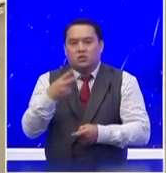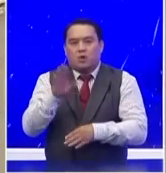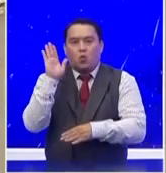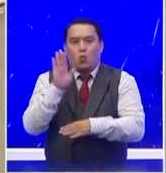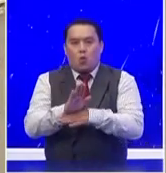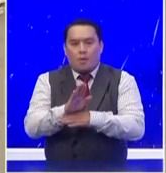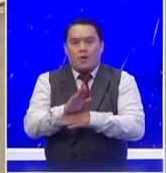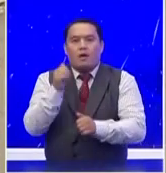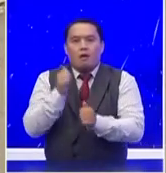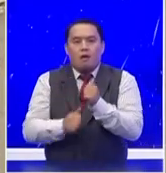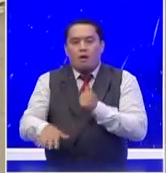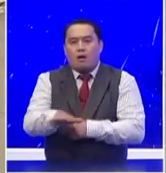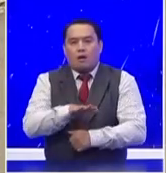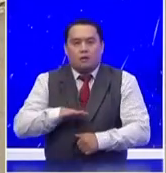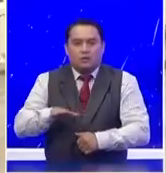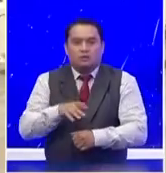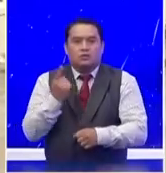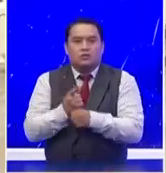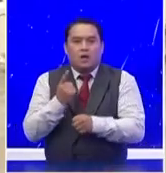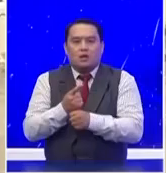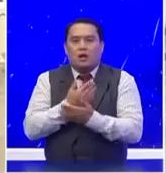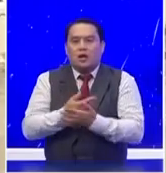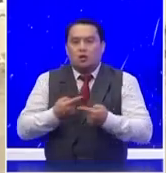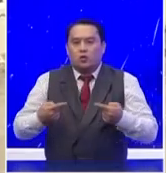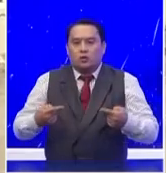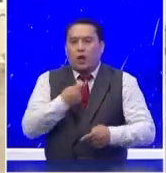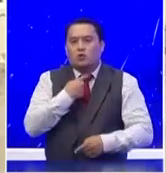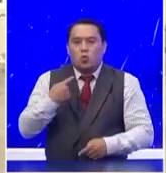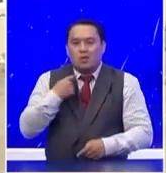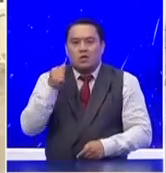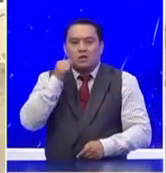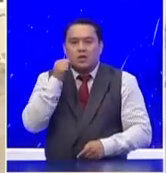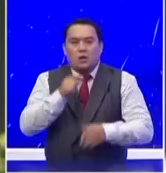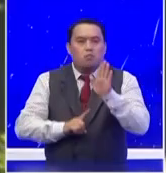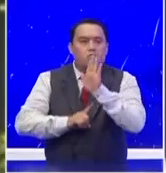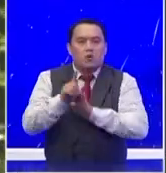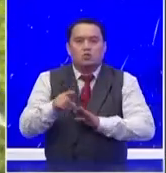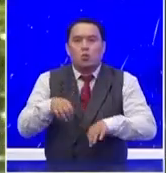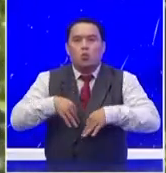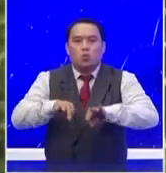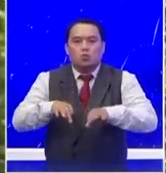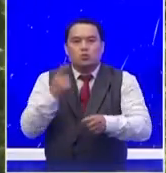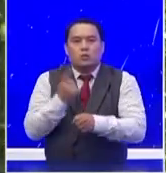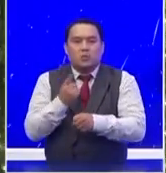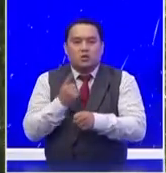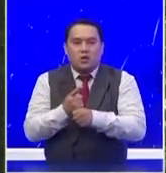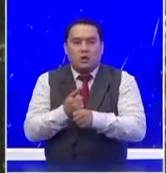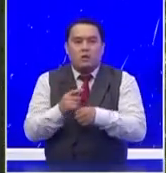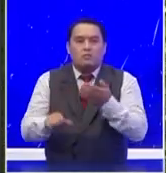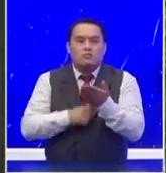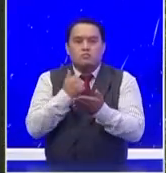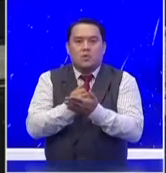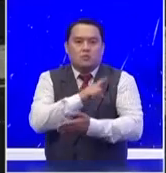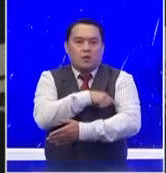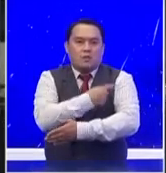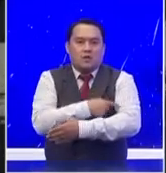шығарды. Әр аймақтың шектеулері мен тыйымдары әртүрлі. Ал Талдықорғанда ертеңнен бастап көлік қозғалысына тыйым салынды. Қаланың бас